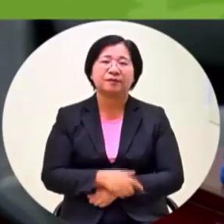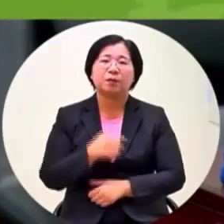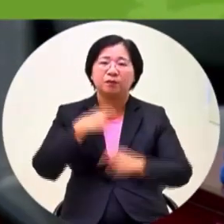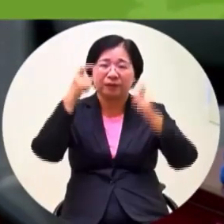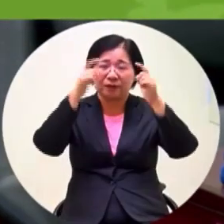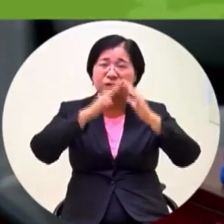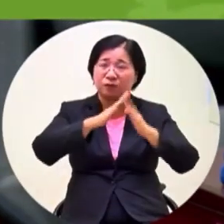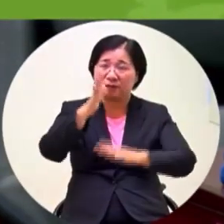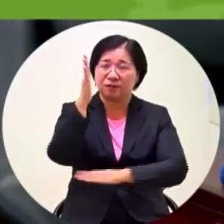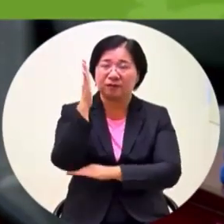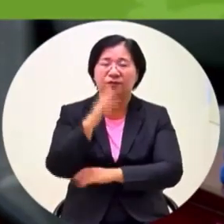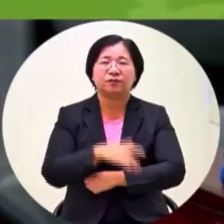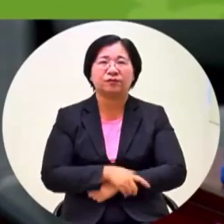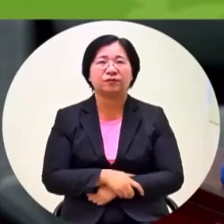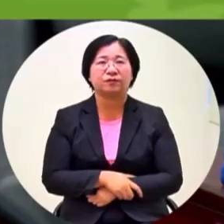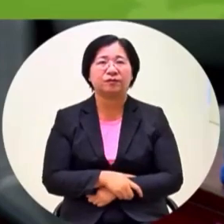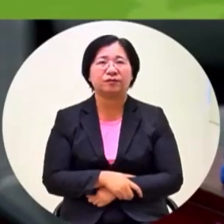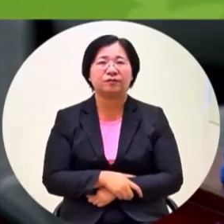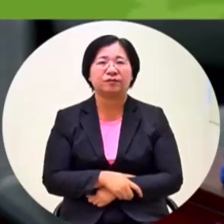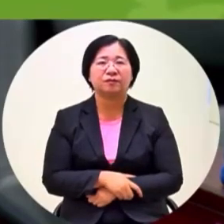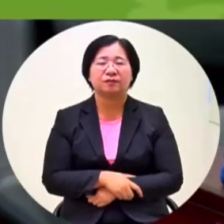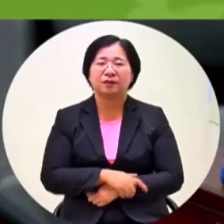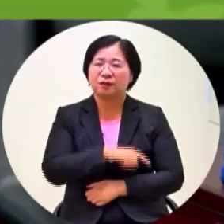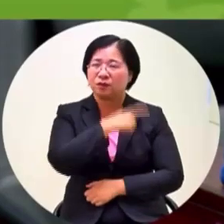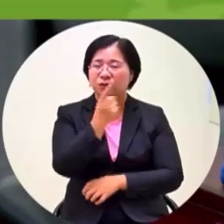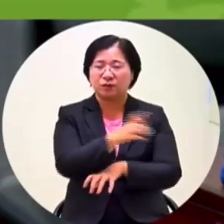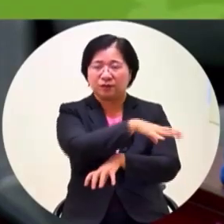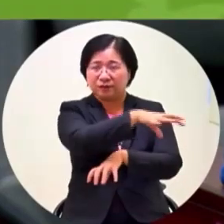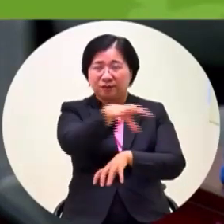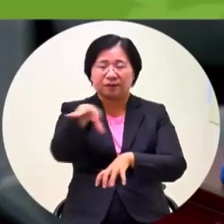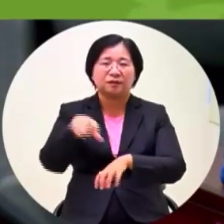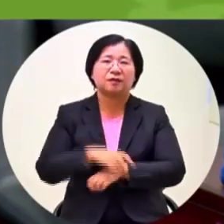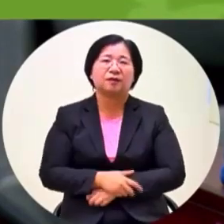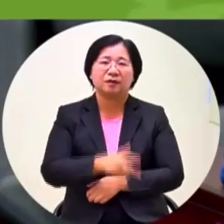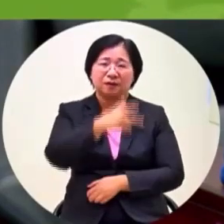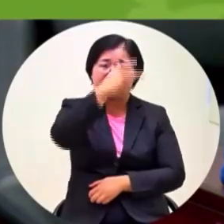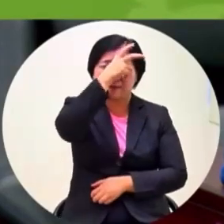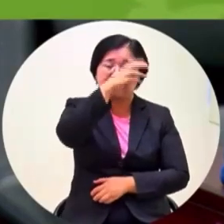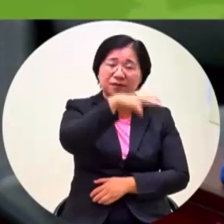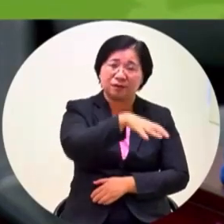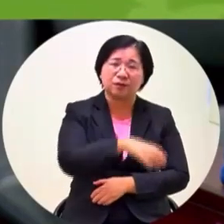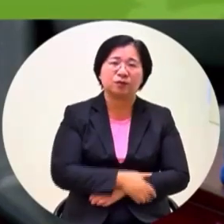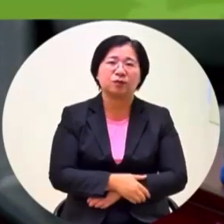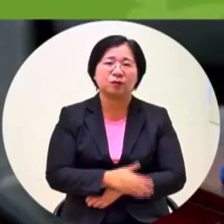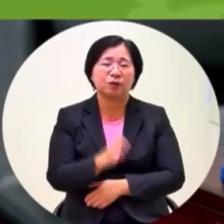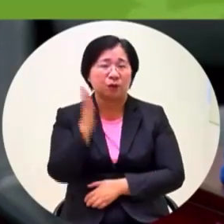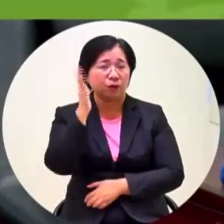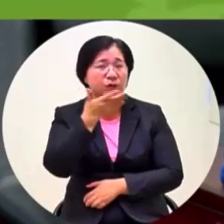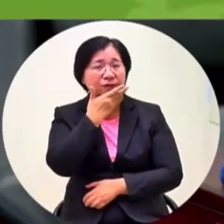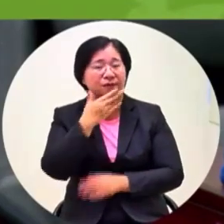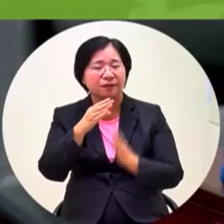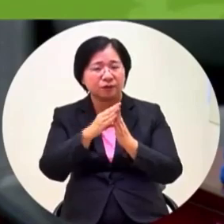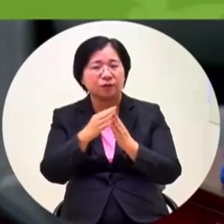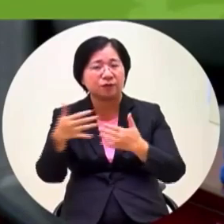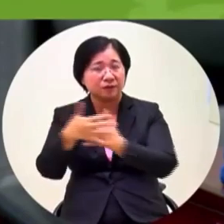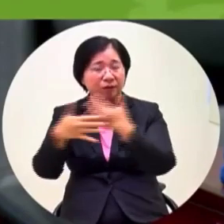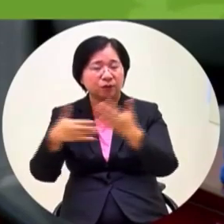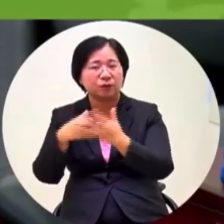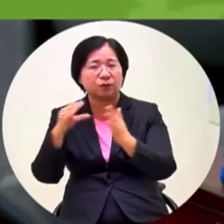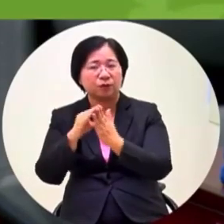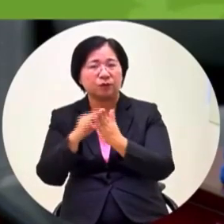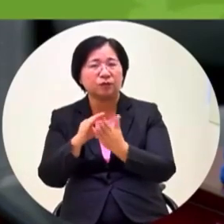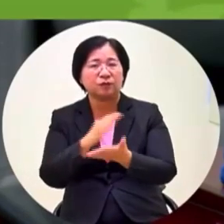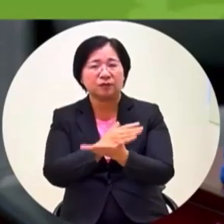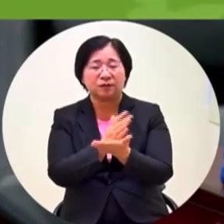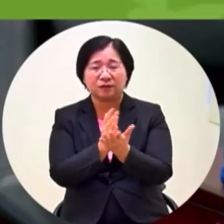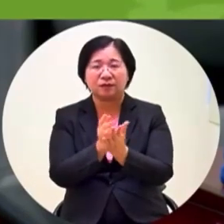府所有的单位，警察局、水利局、交通局，电管都是高